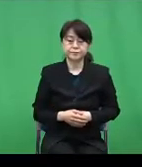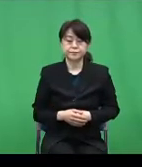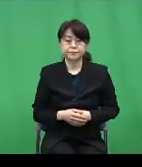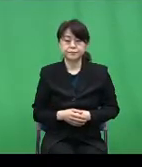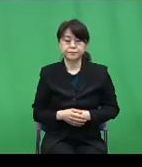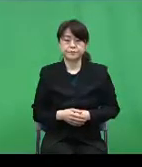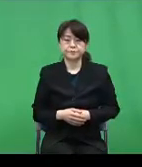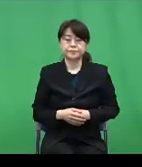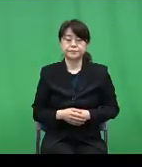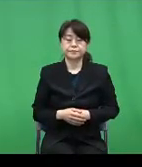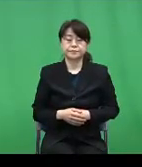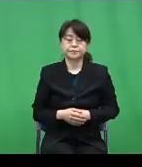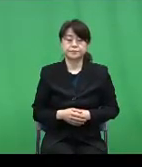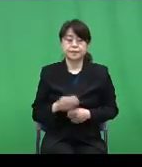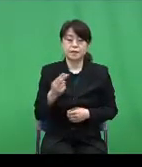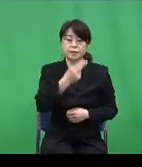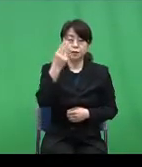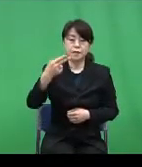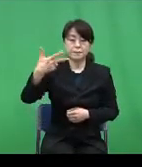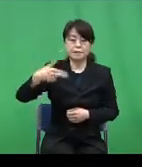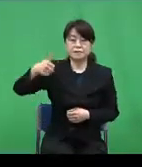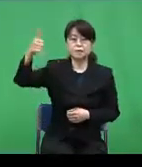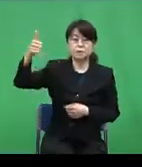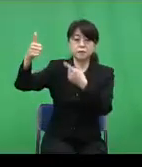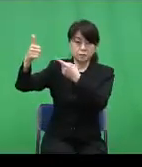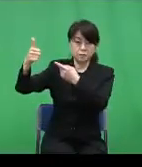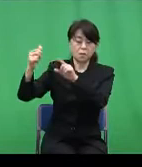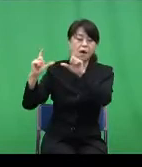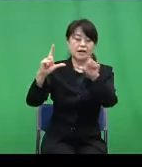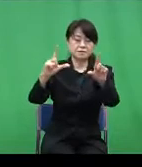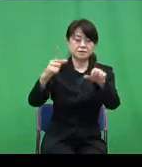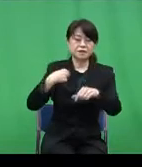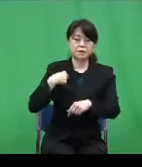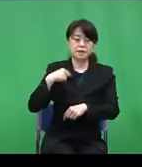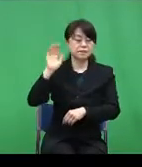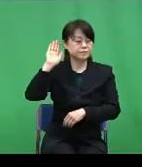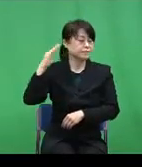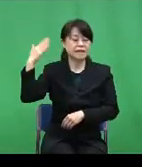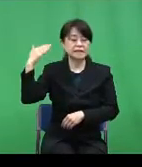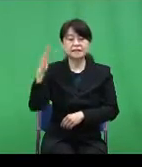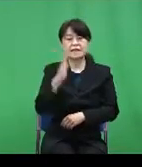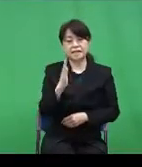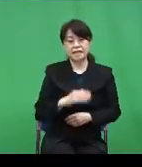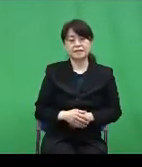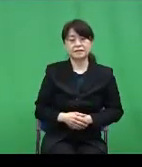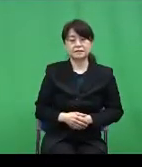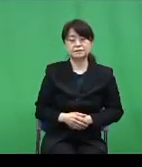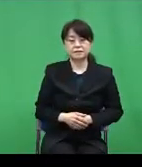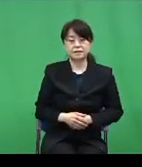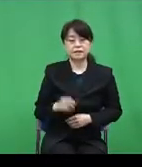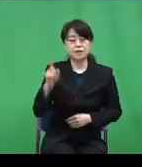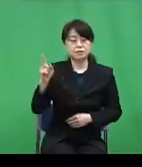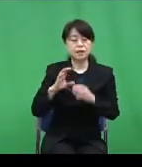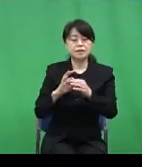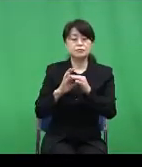又山市長さんのご発言は私そばで聞いておりませんので、それをどうこう言うの